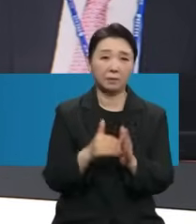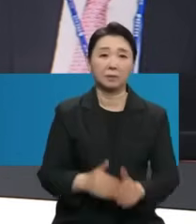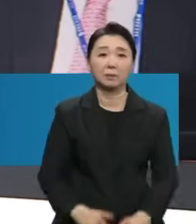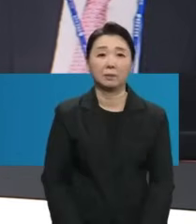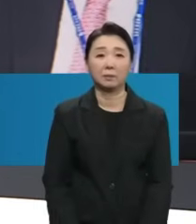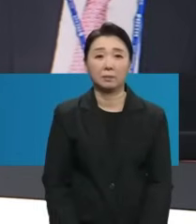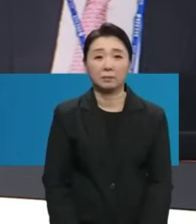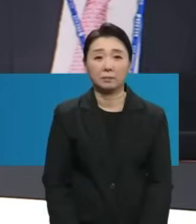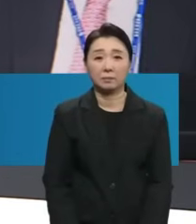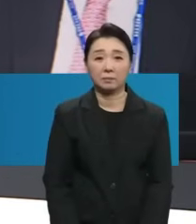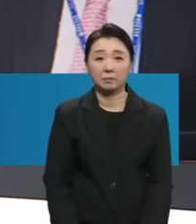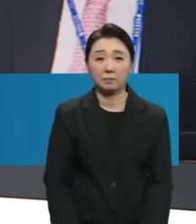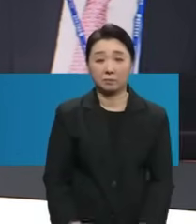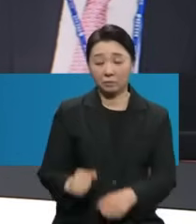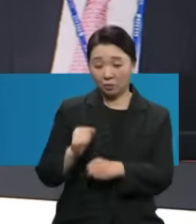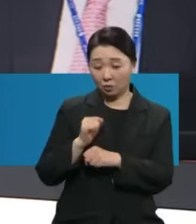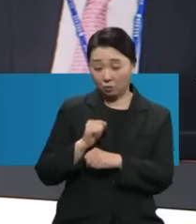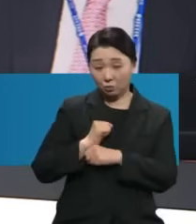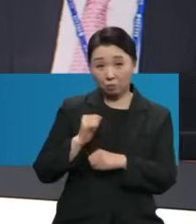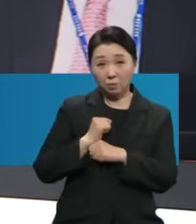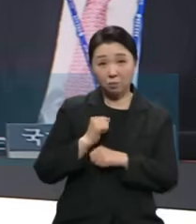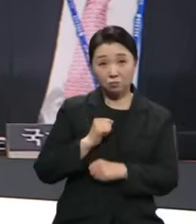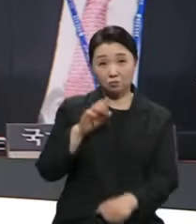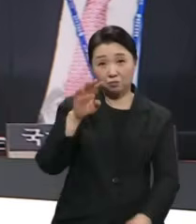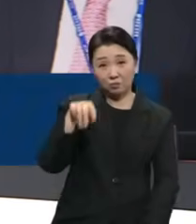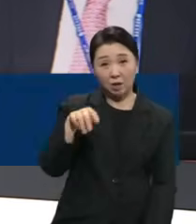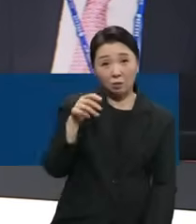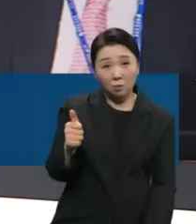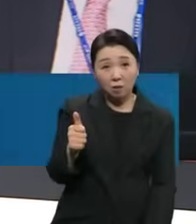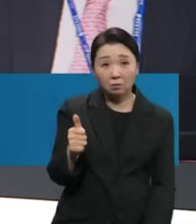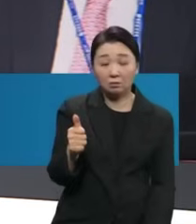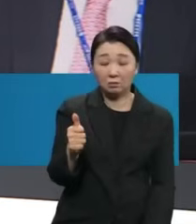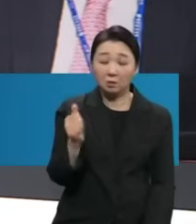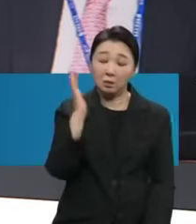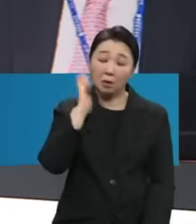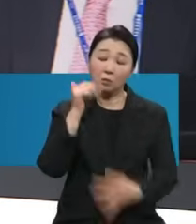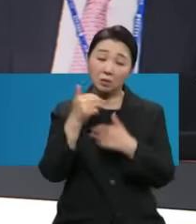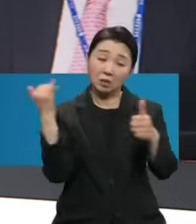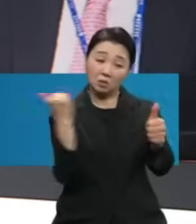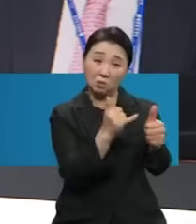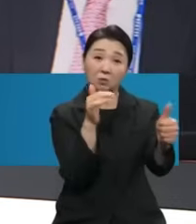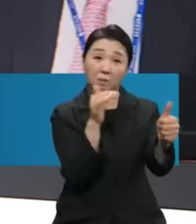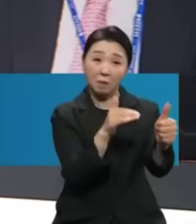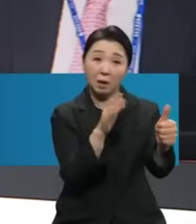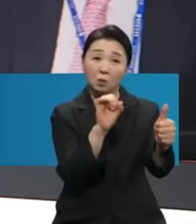없었다고 했습니다. 하지만 국방부 장관이 받았던 대통령실의 전화